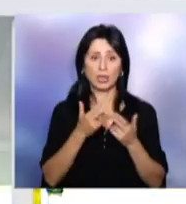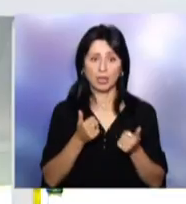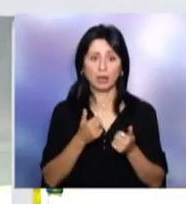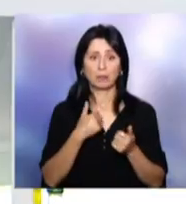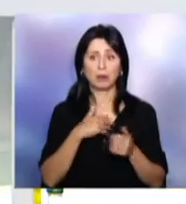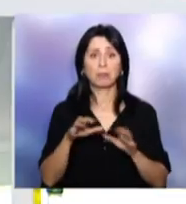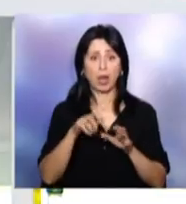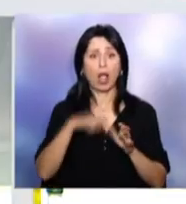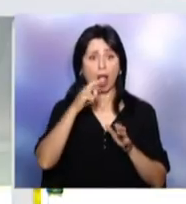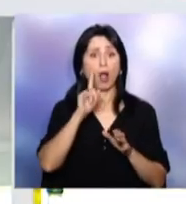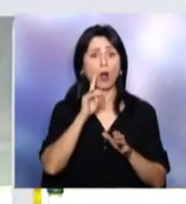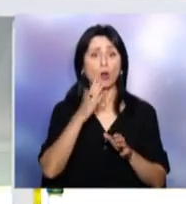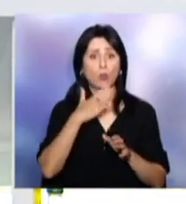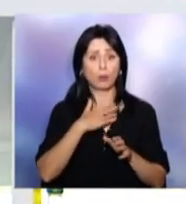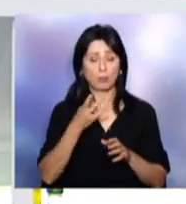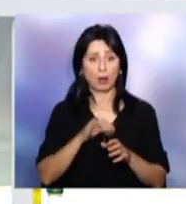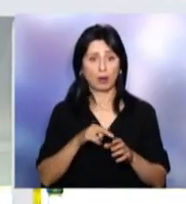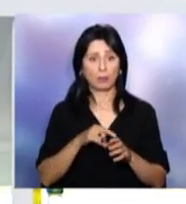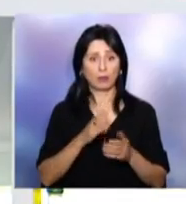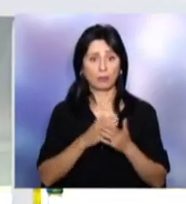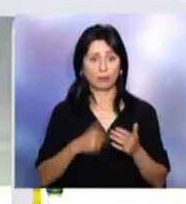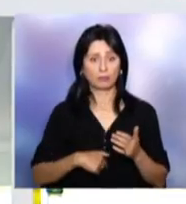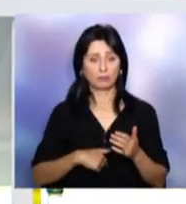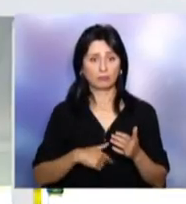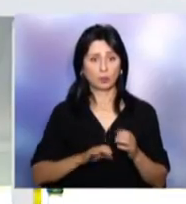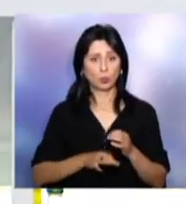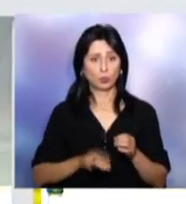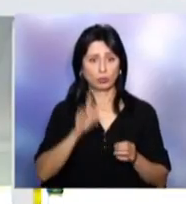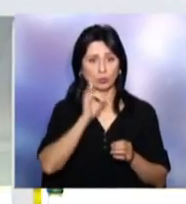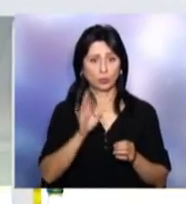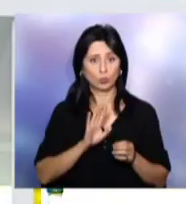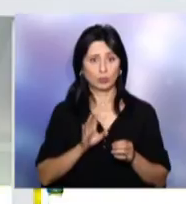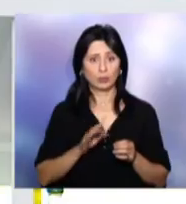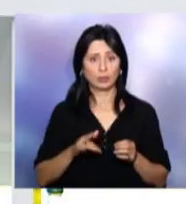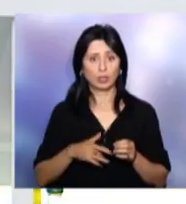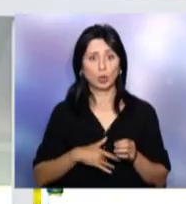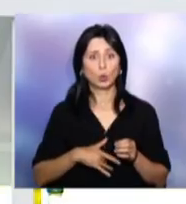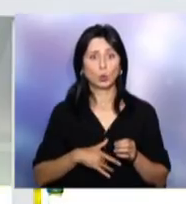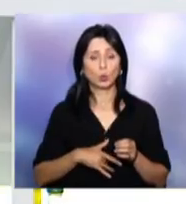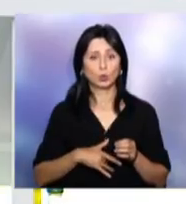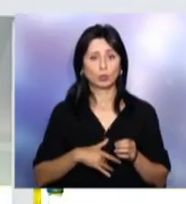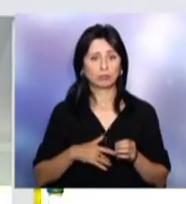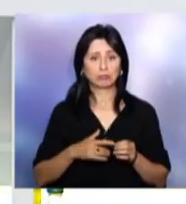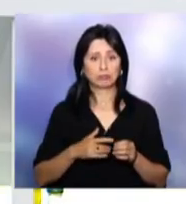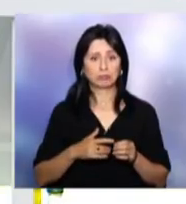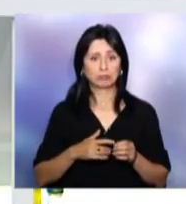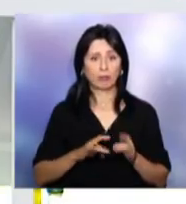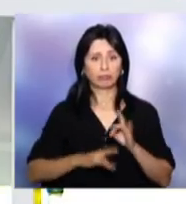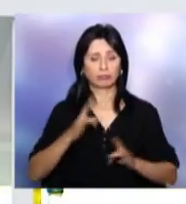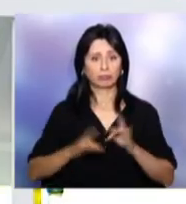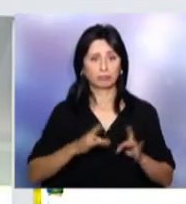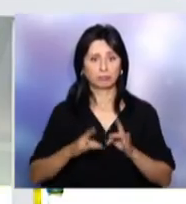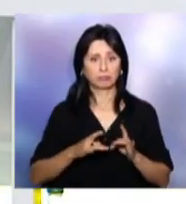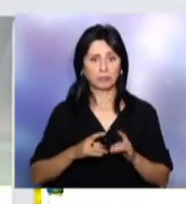მე სიამოვნებით მივირთმევდი, მაგრამ მაქვს დისკომფორტი კუჭ-ნაწლავის მხრივ, განსაკუთრებით კუჭის მხრივ, ყურყური